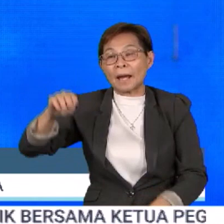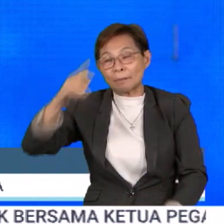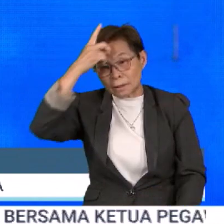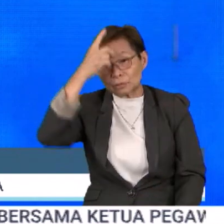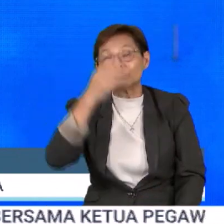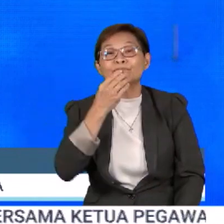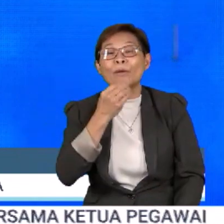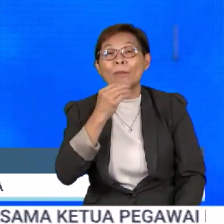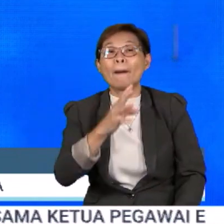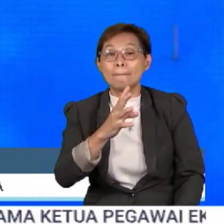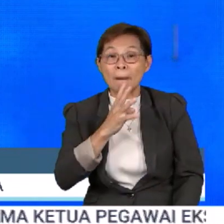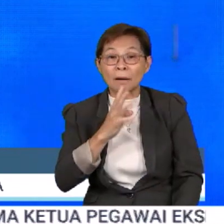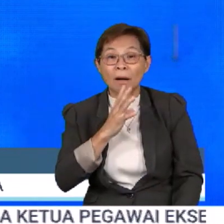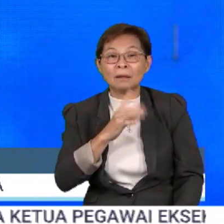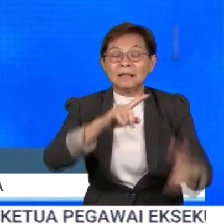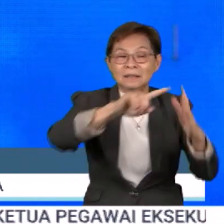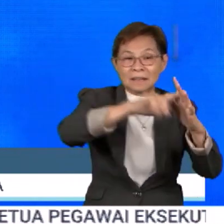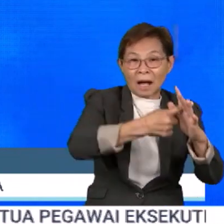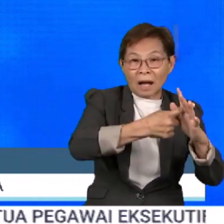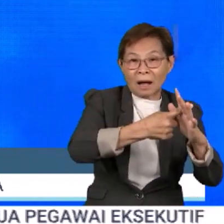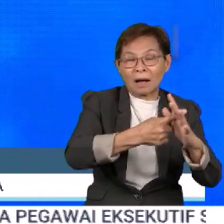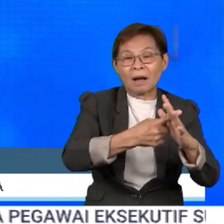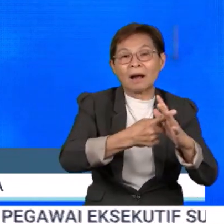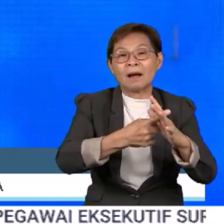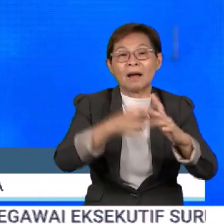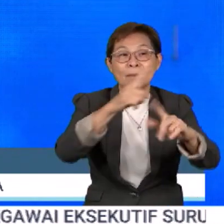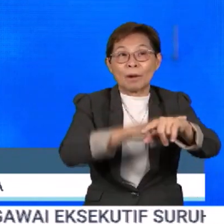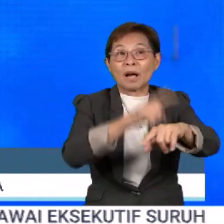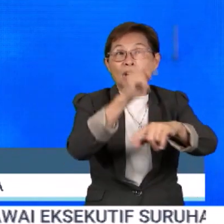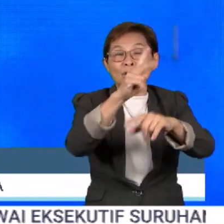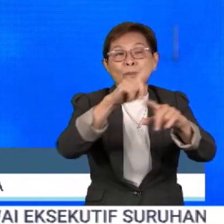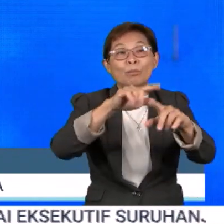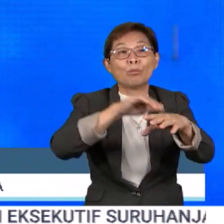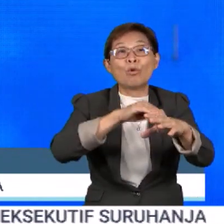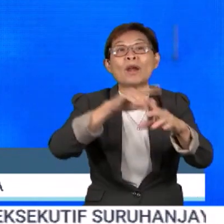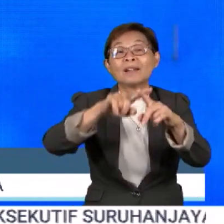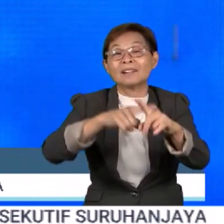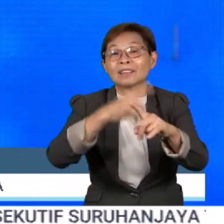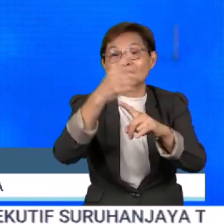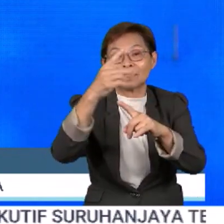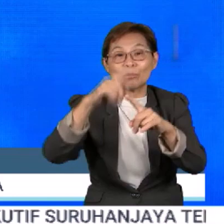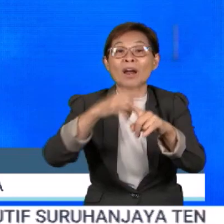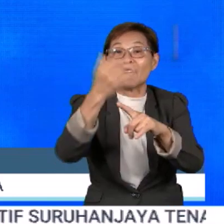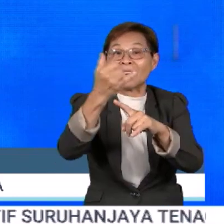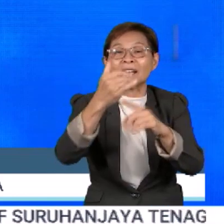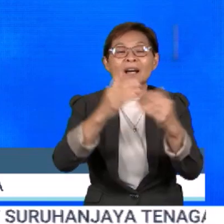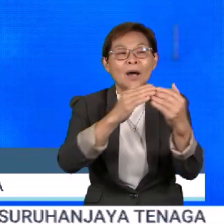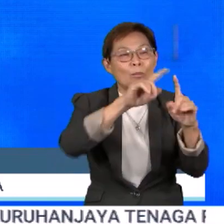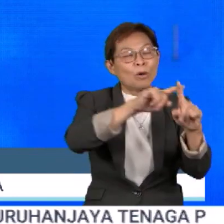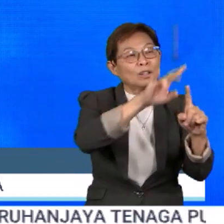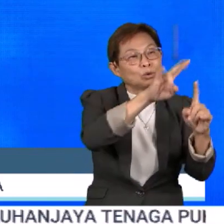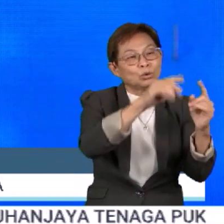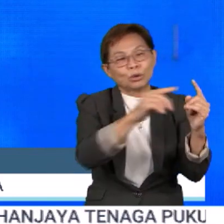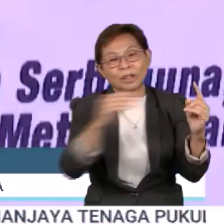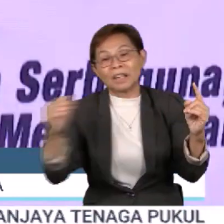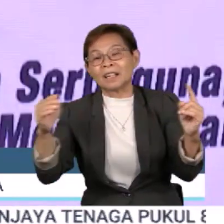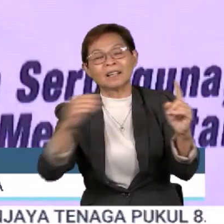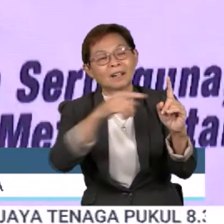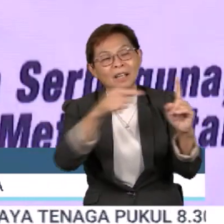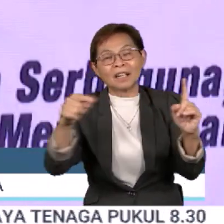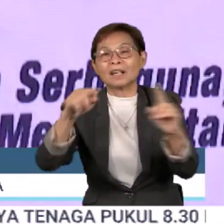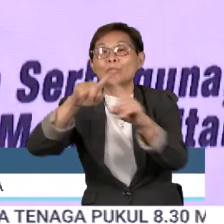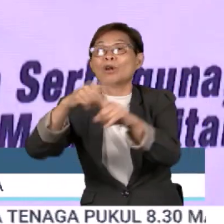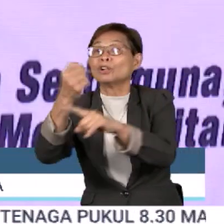Sri Anwar Ibrahim berkata pelaksanaan bermula penggal kedua iaitu Julai sehingga Disember tahun ini.